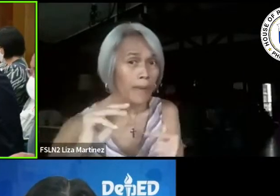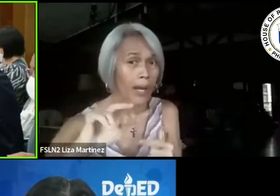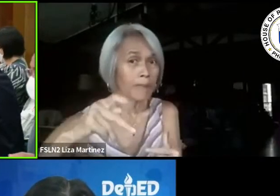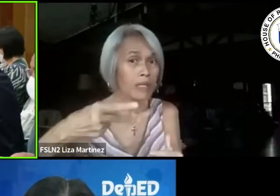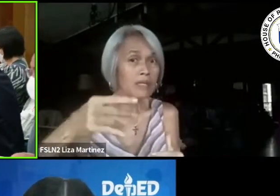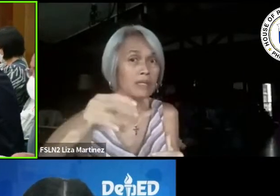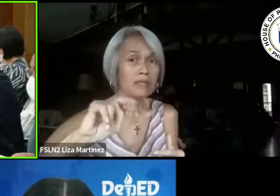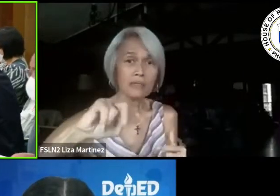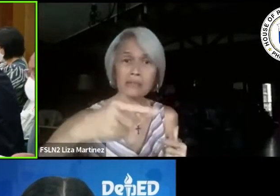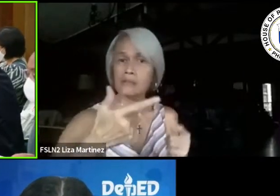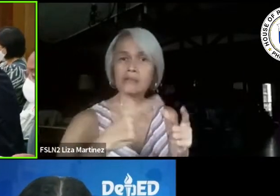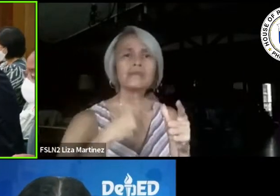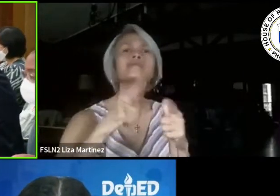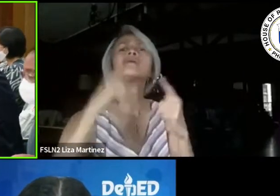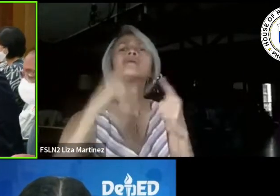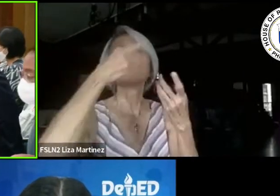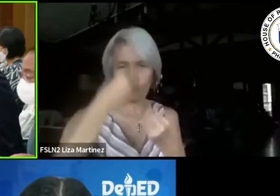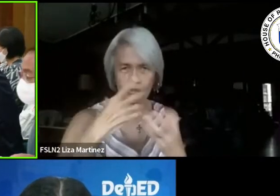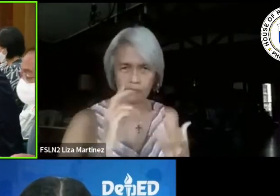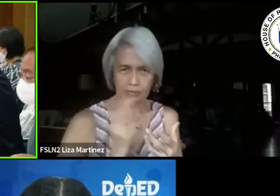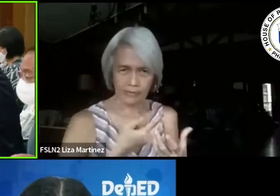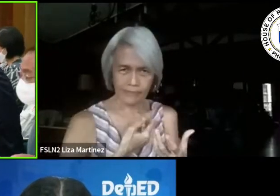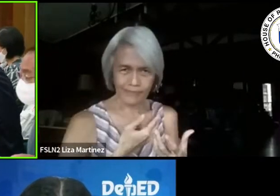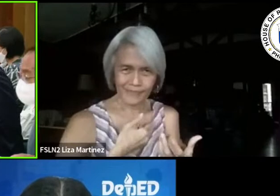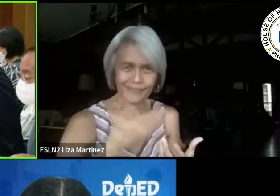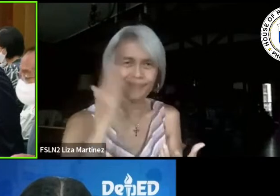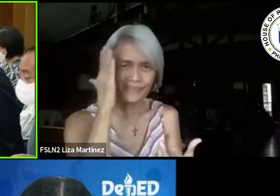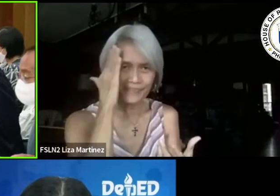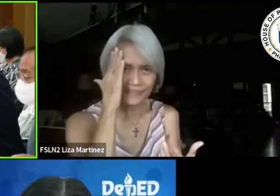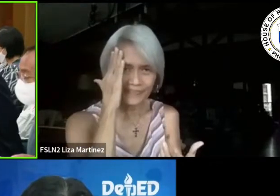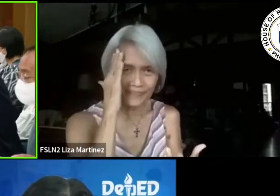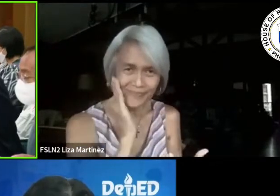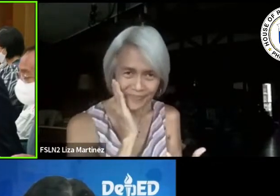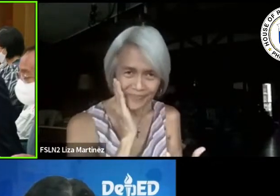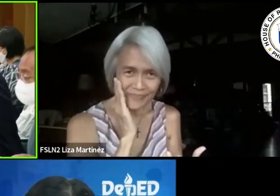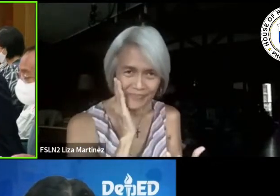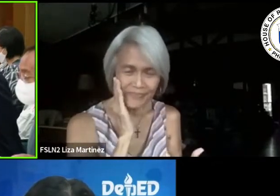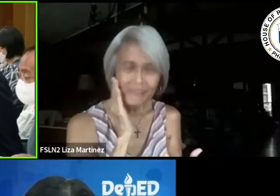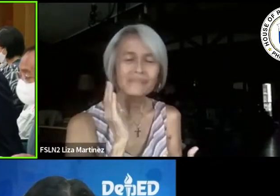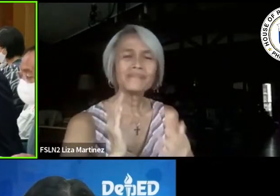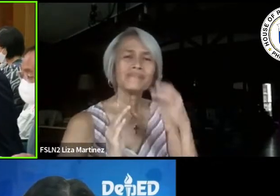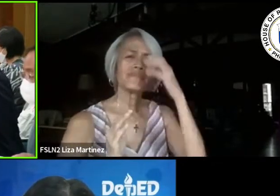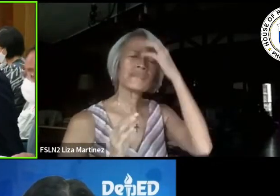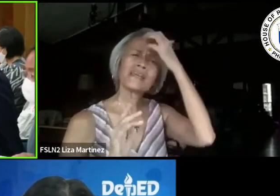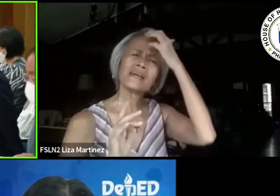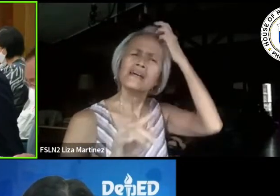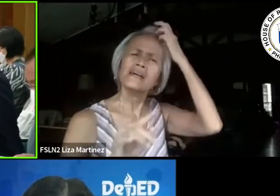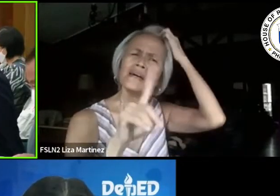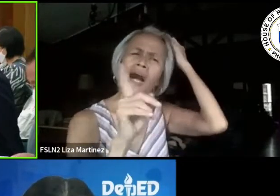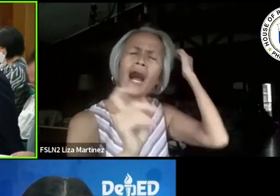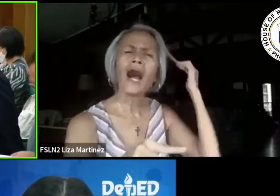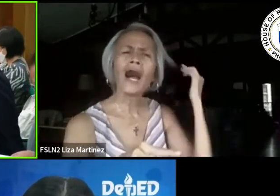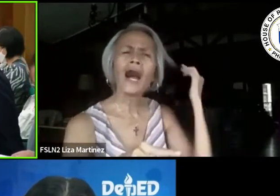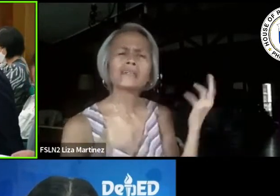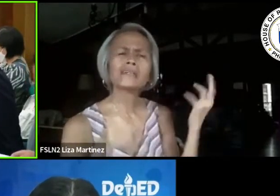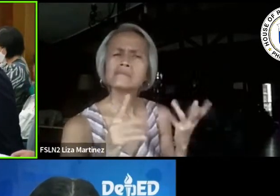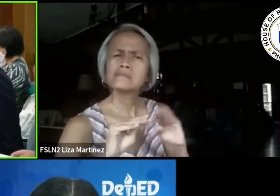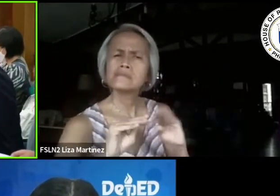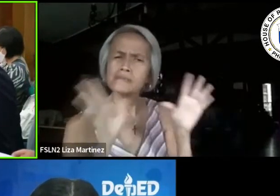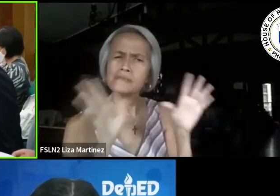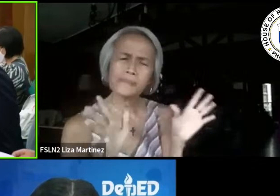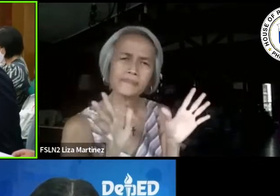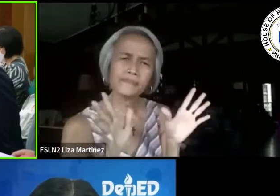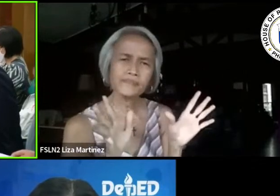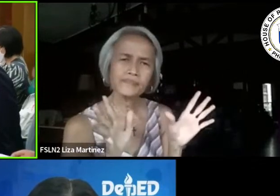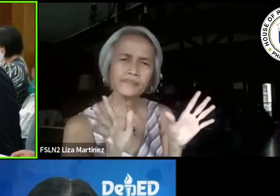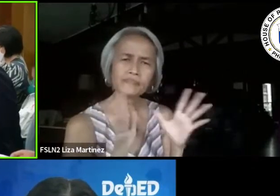ng mother tongue nila, pero pati yung sa teacher. Kasi ano eh, paano po yun? Ang question ko kasi, Ma'am